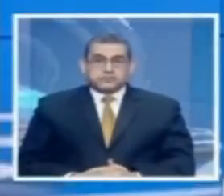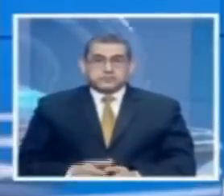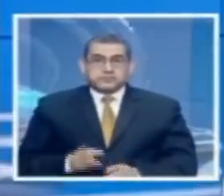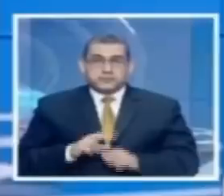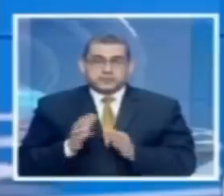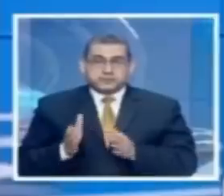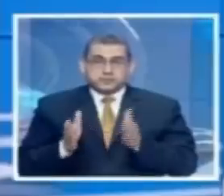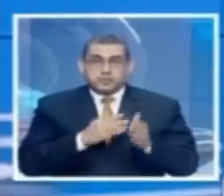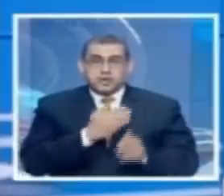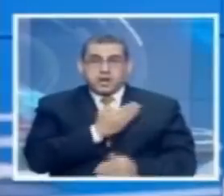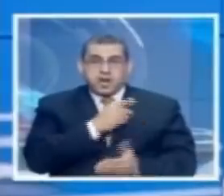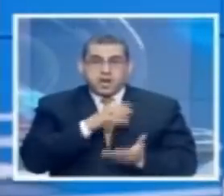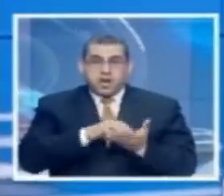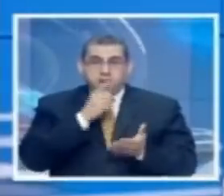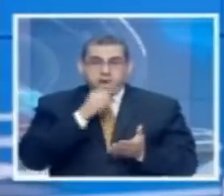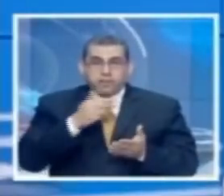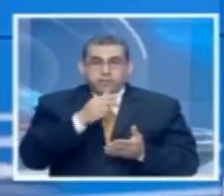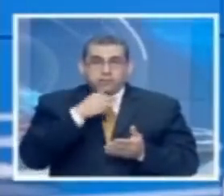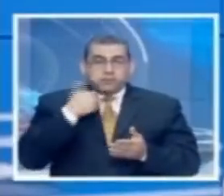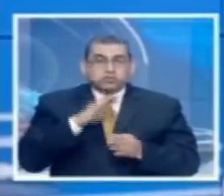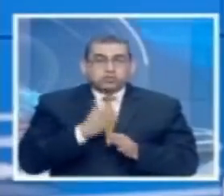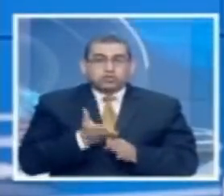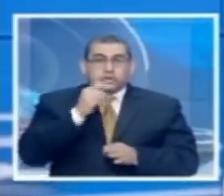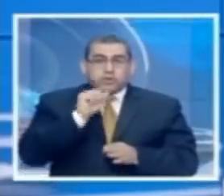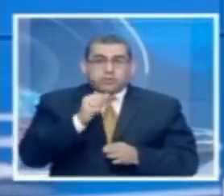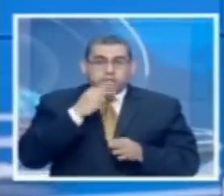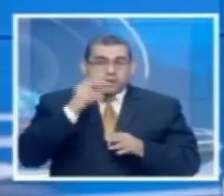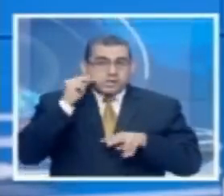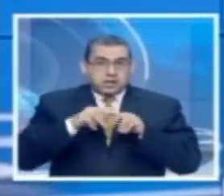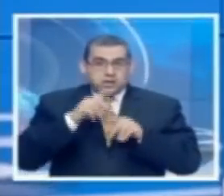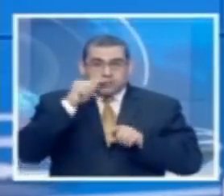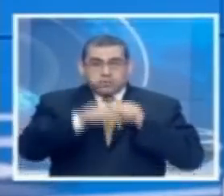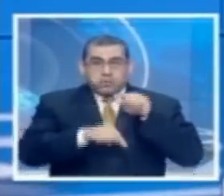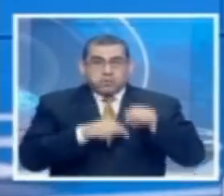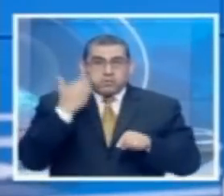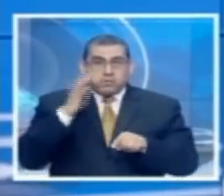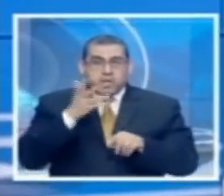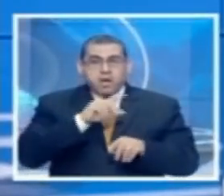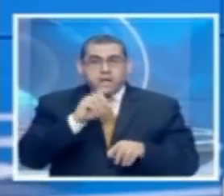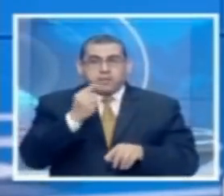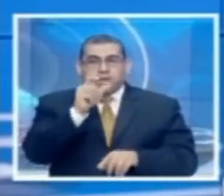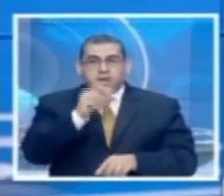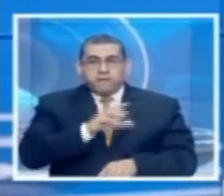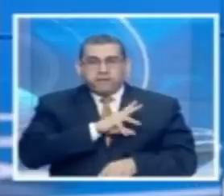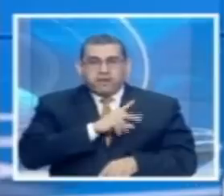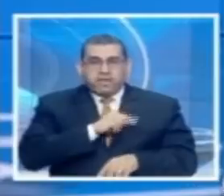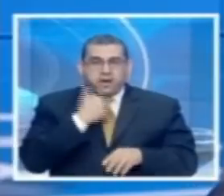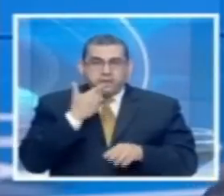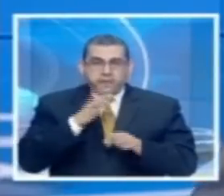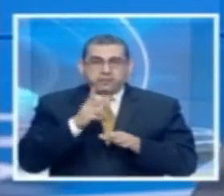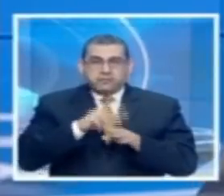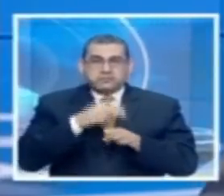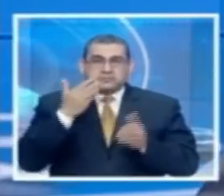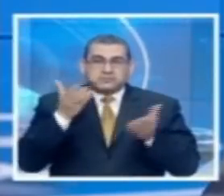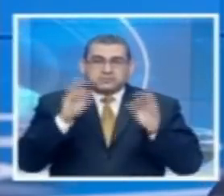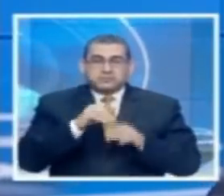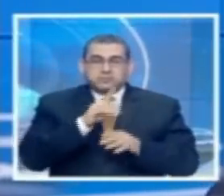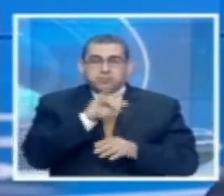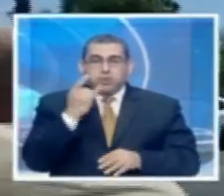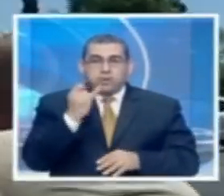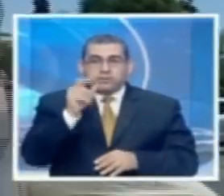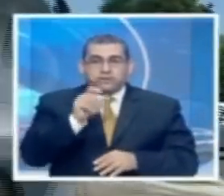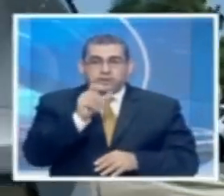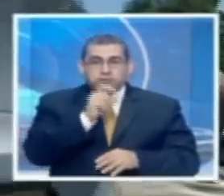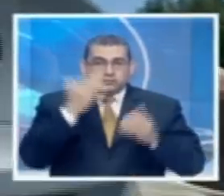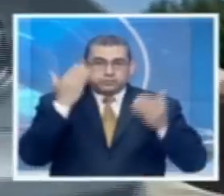ونبقى في الضفة الغربية، حيث ارتفع عدد شهداء الاعتداءات الإسرائيلية إلى 15 فلسطينيا في الأقل، فضلا عن أكثر من